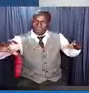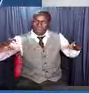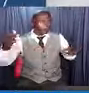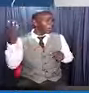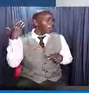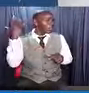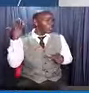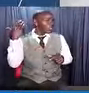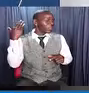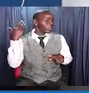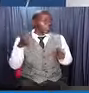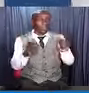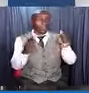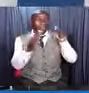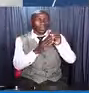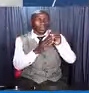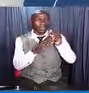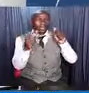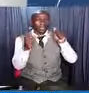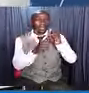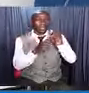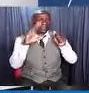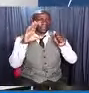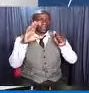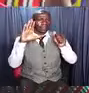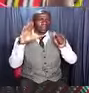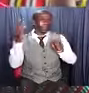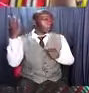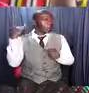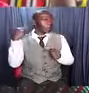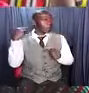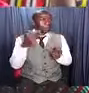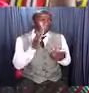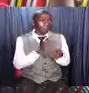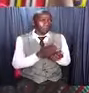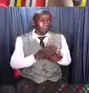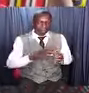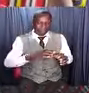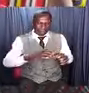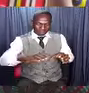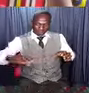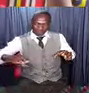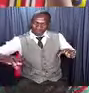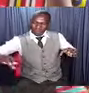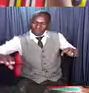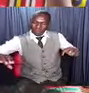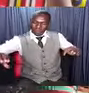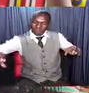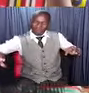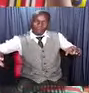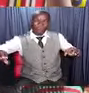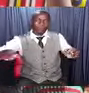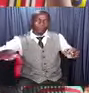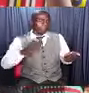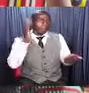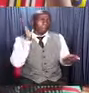hizo. Back then. Miaka 65 na 4 na 5 na 1964. Mihogo kutoka hapa paka kule. A very long cassava piece.